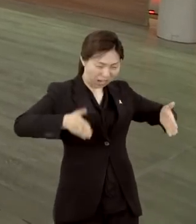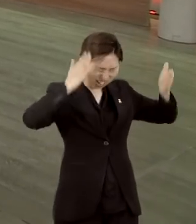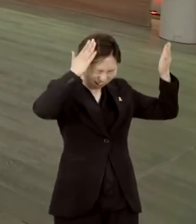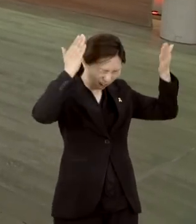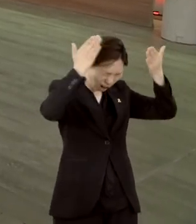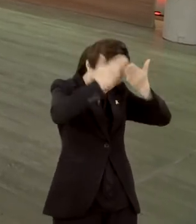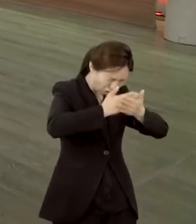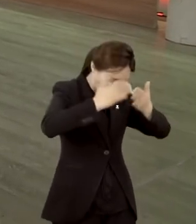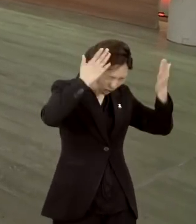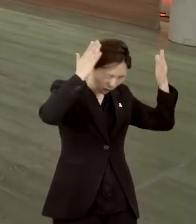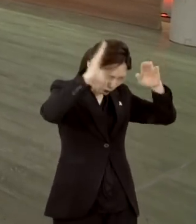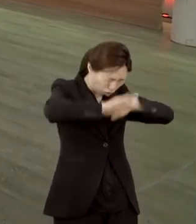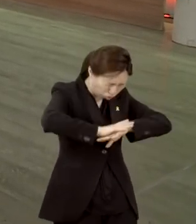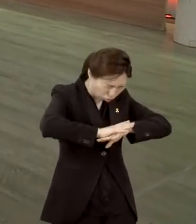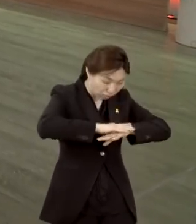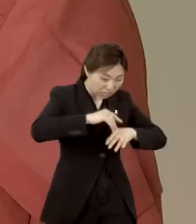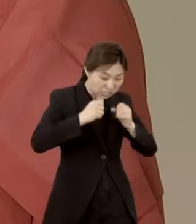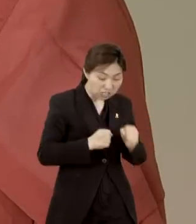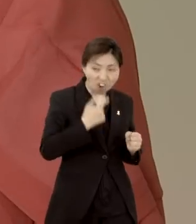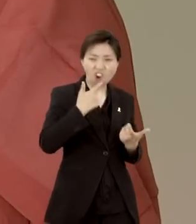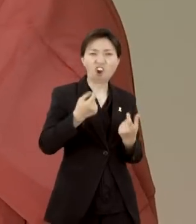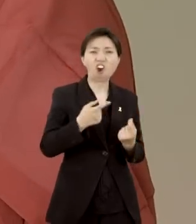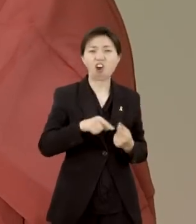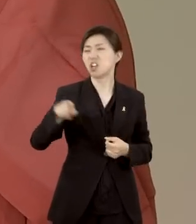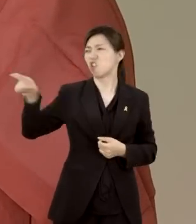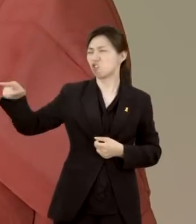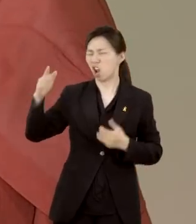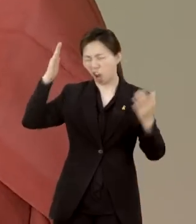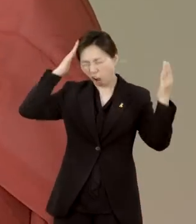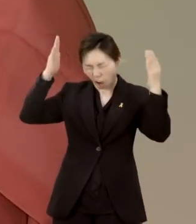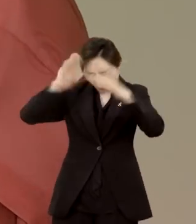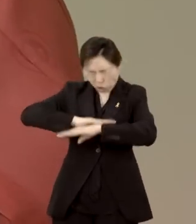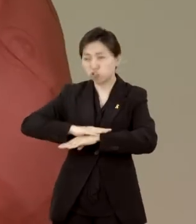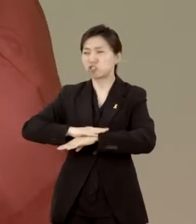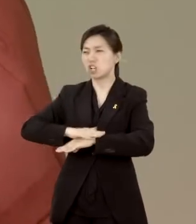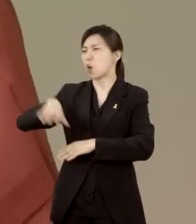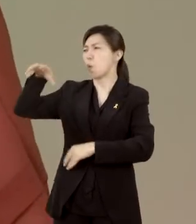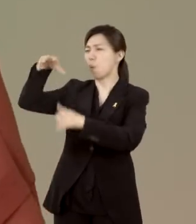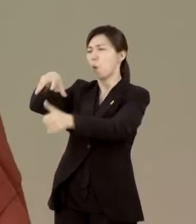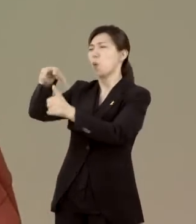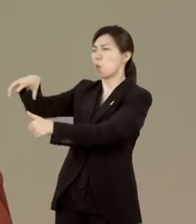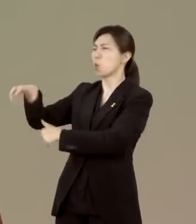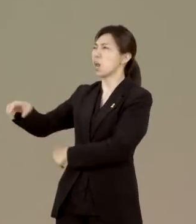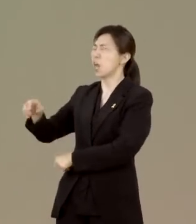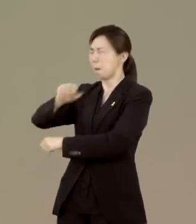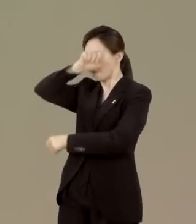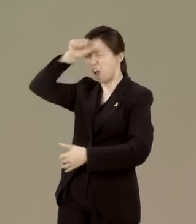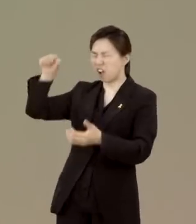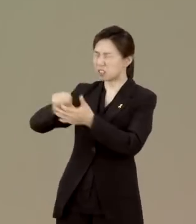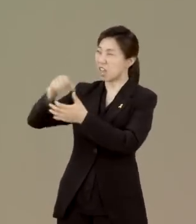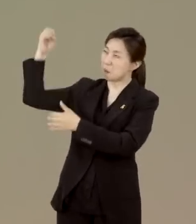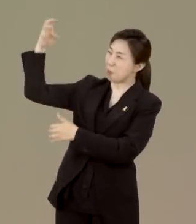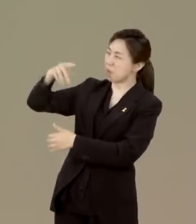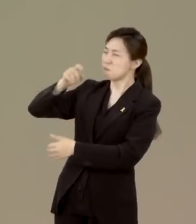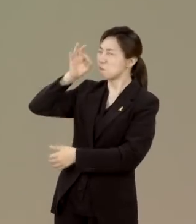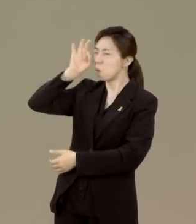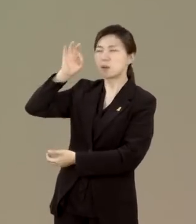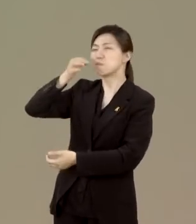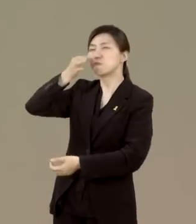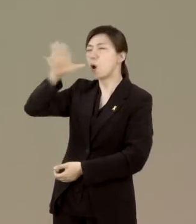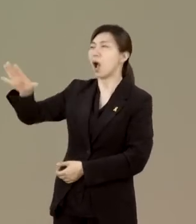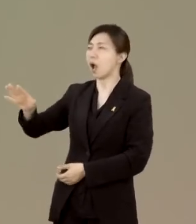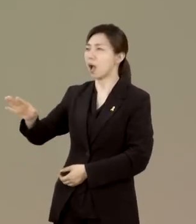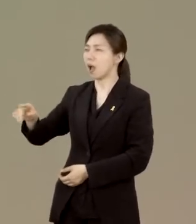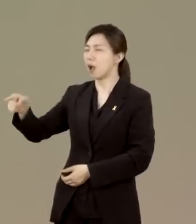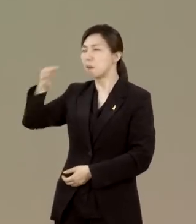이렇게 갇혀 있는 것처럼 너네도 어두운 곳에 갇혀서 평생 동안 햇빛을